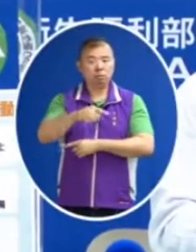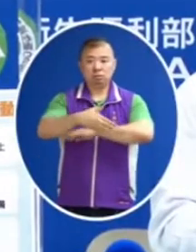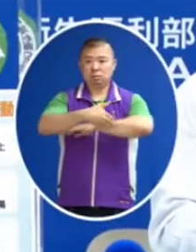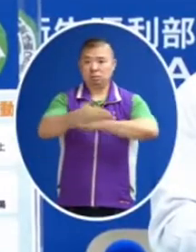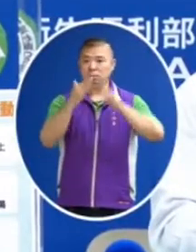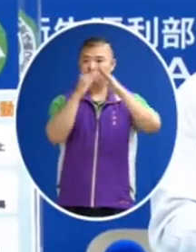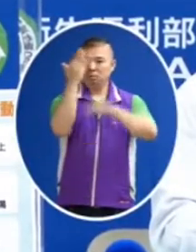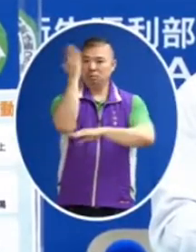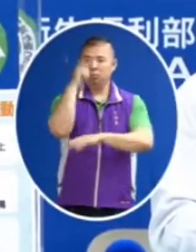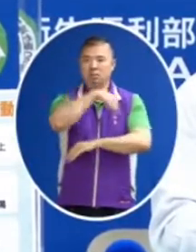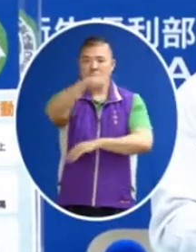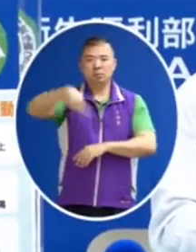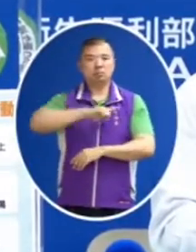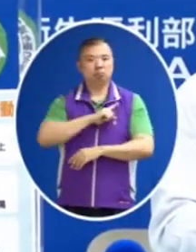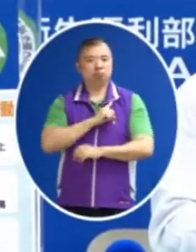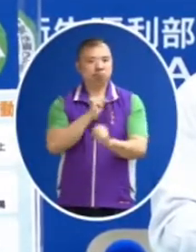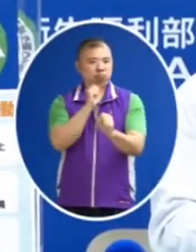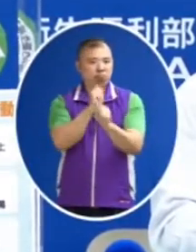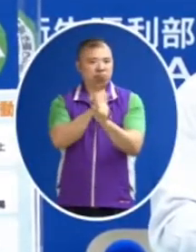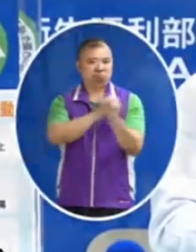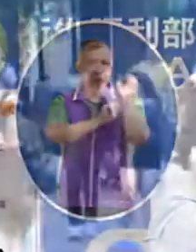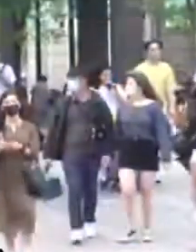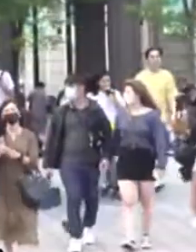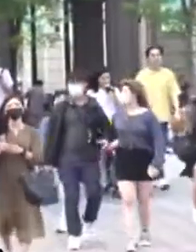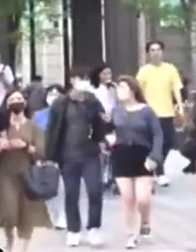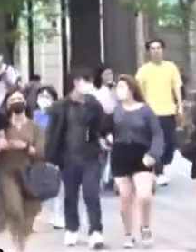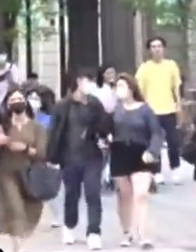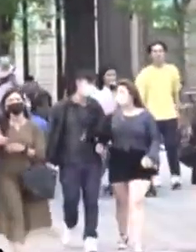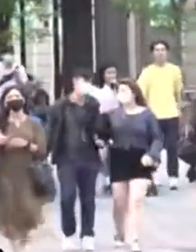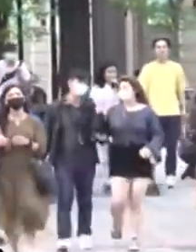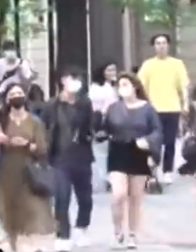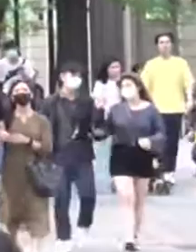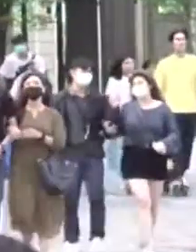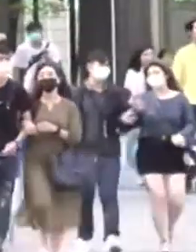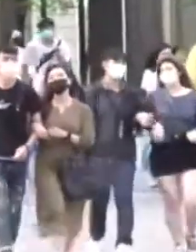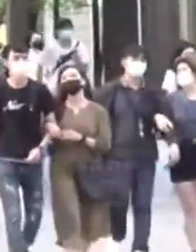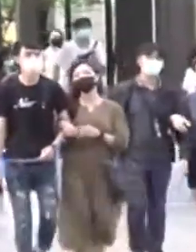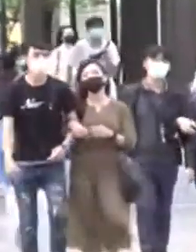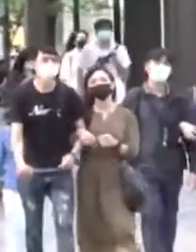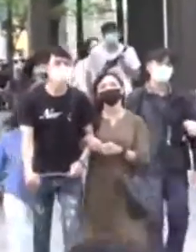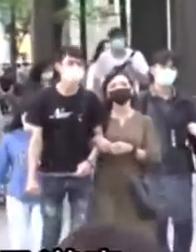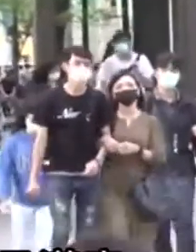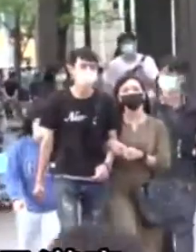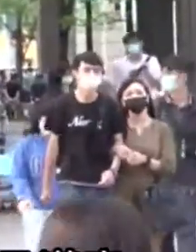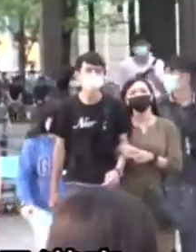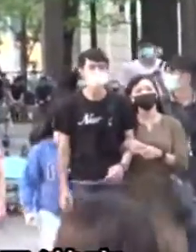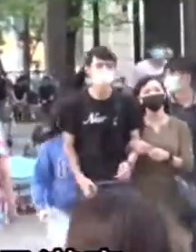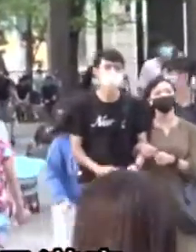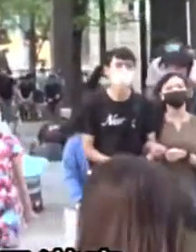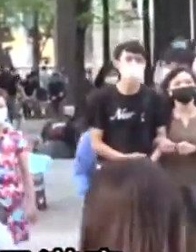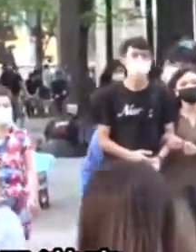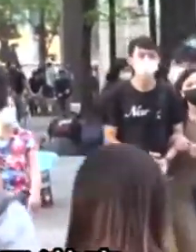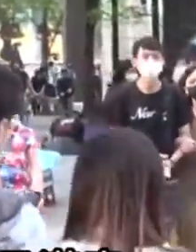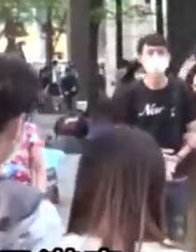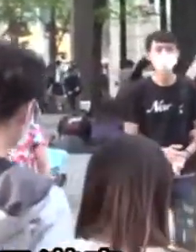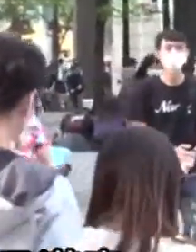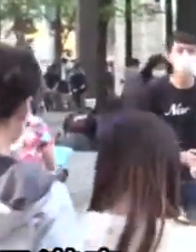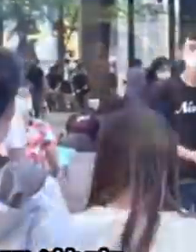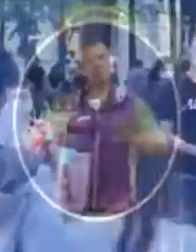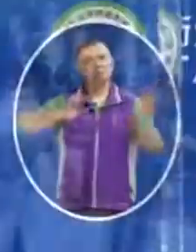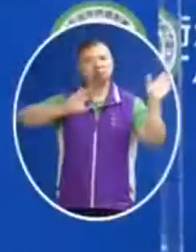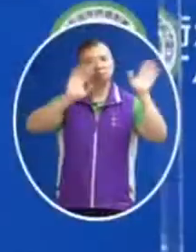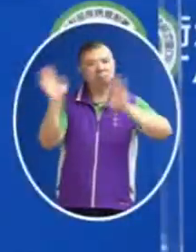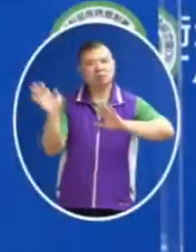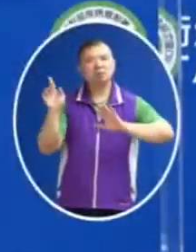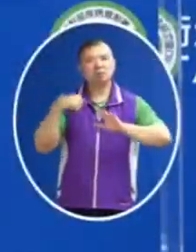样子哈，那就可以来开放。 指挥官陈松也对于现阶段防疫工作以及国人共同努力防疫表示满